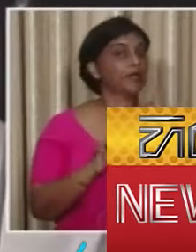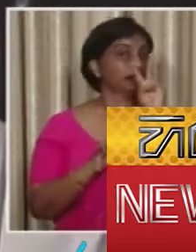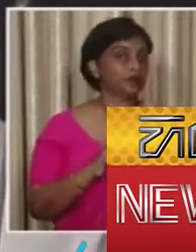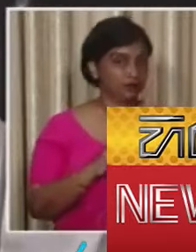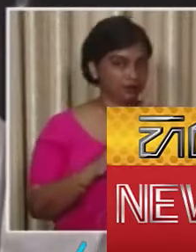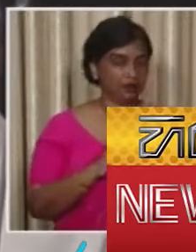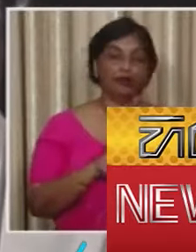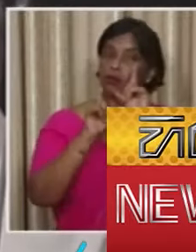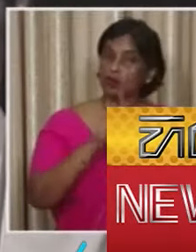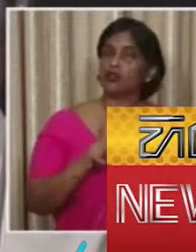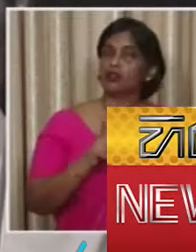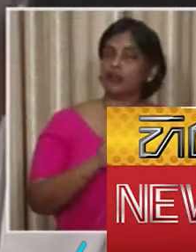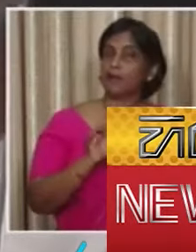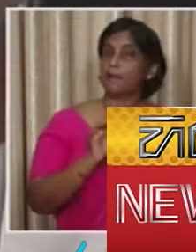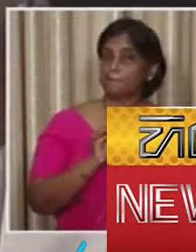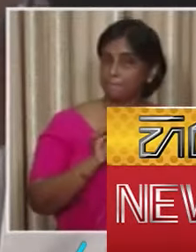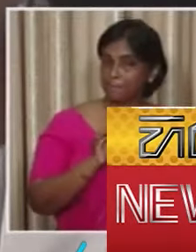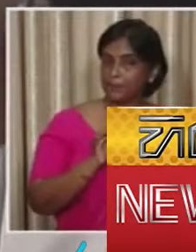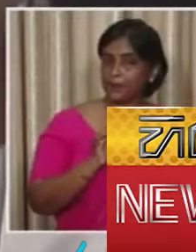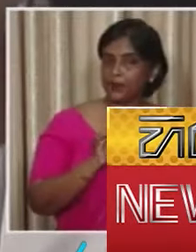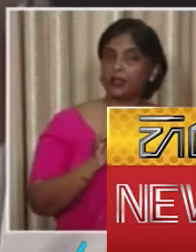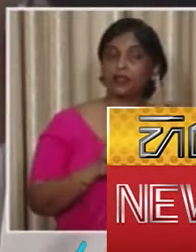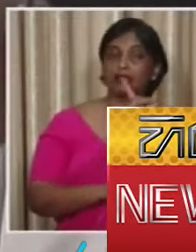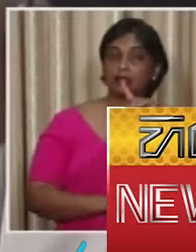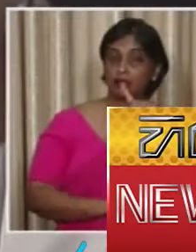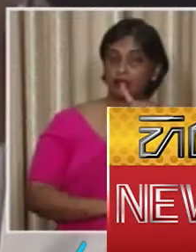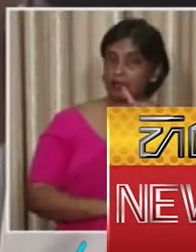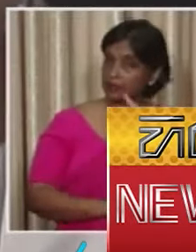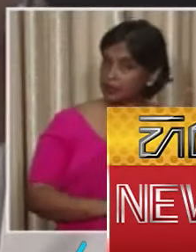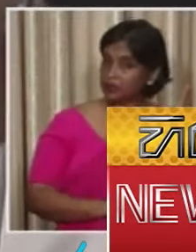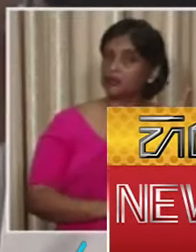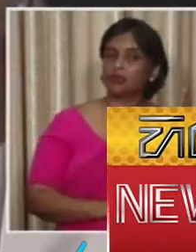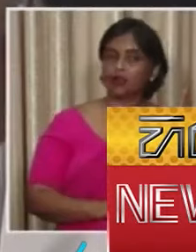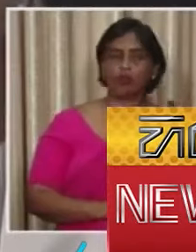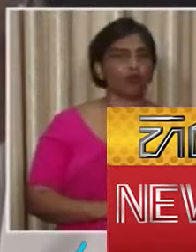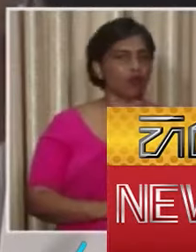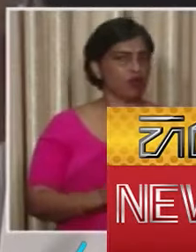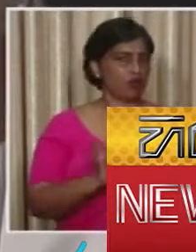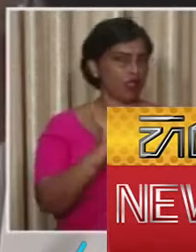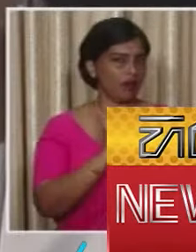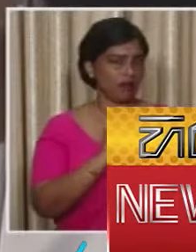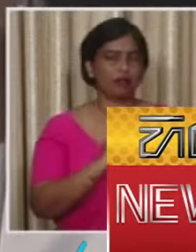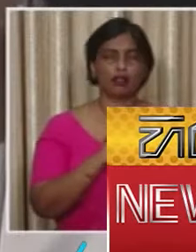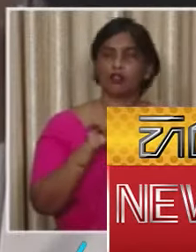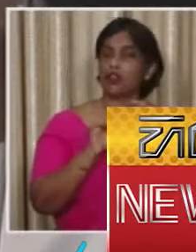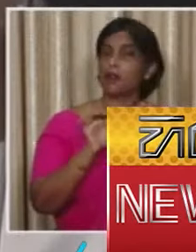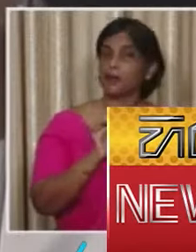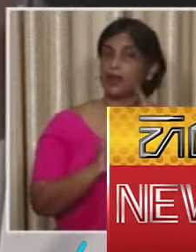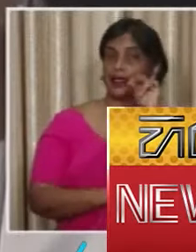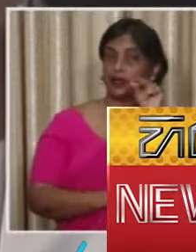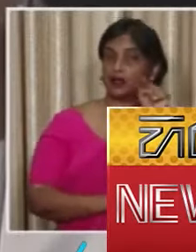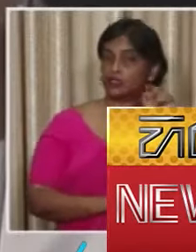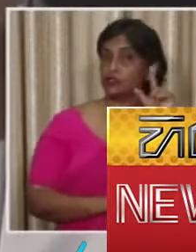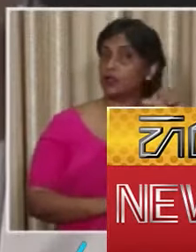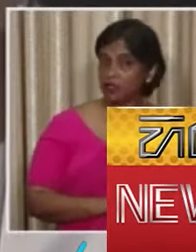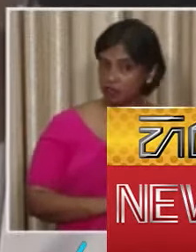37යි. එයින් ඩොලර් බිලියන 10ක් ද්වපාර්ශ්වික ණය, ඩොලර් බිලියන